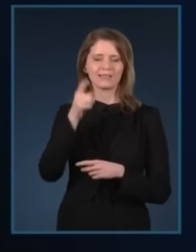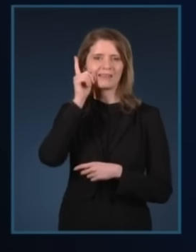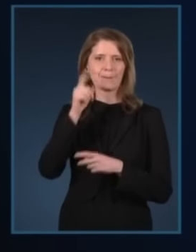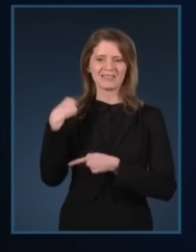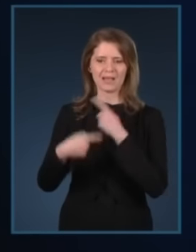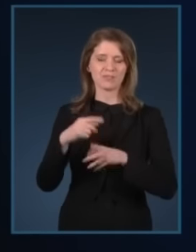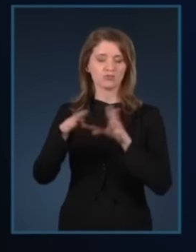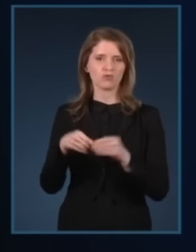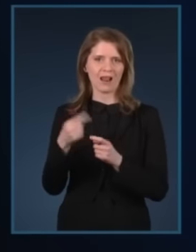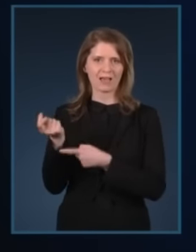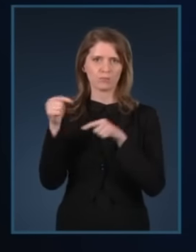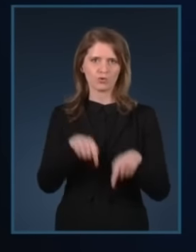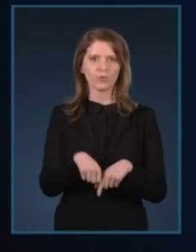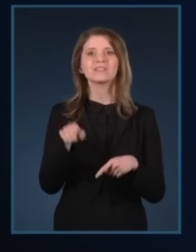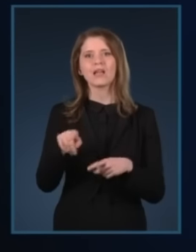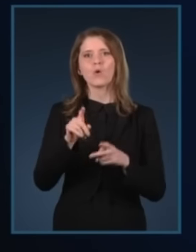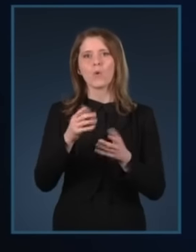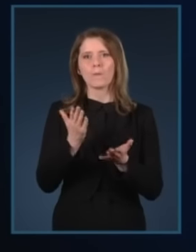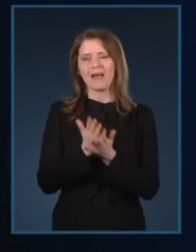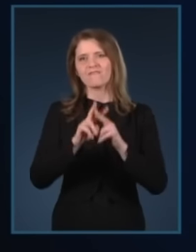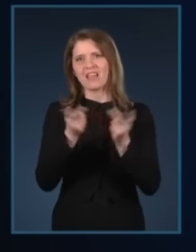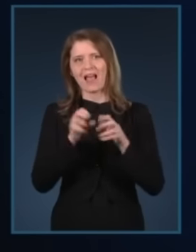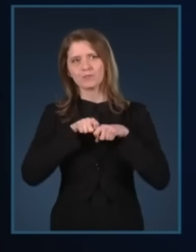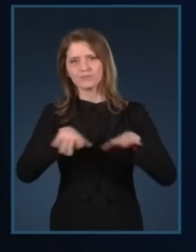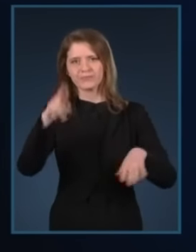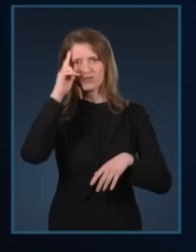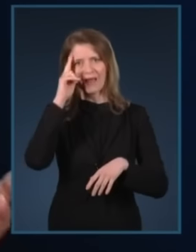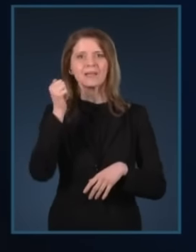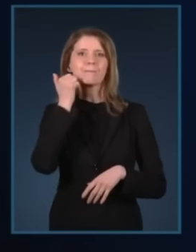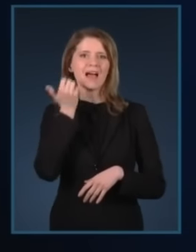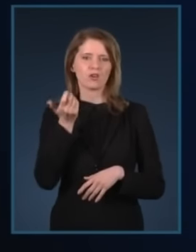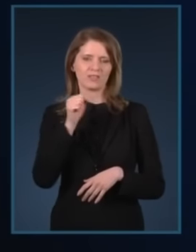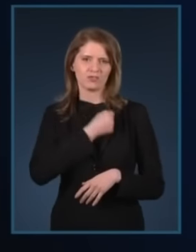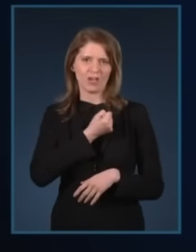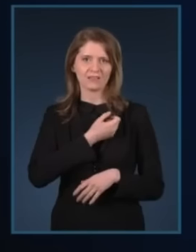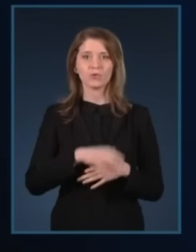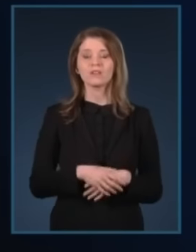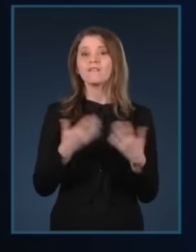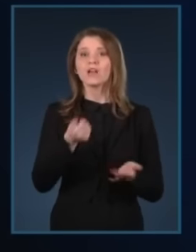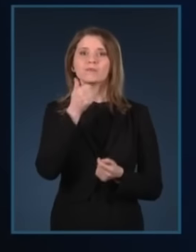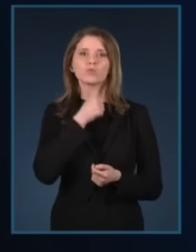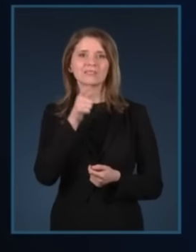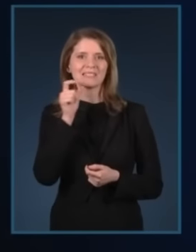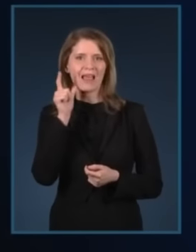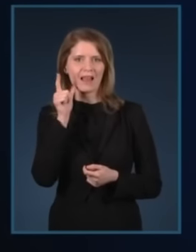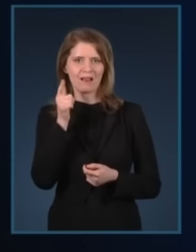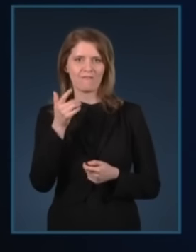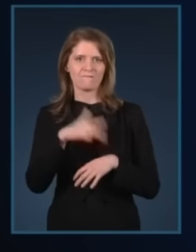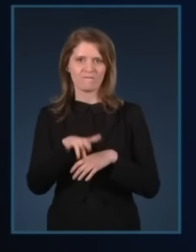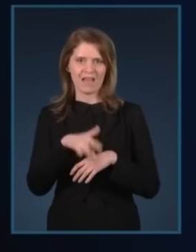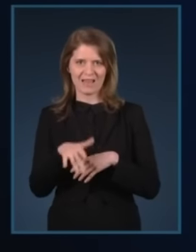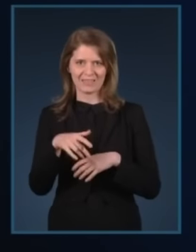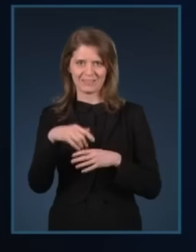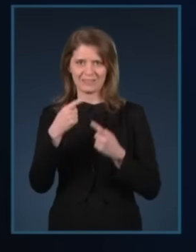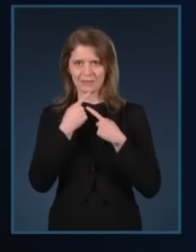jött, de a világ őt Márai Sándorként ismeri, vagy ha Purcelt Ferencet említem, aki egy kispesti sváb labdarúgó, de